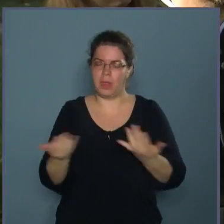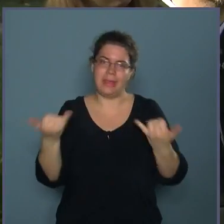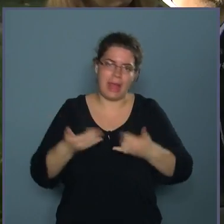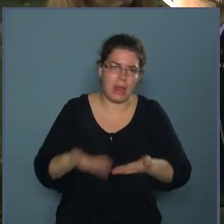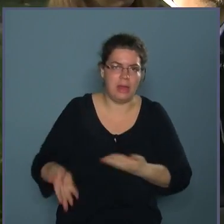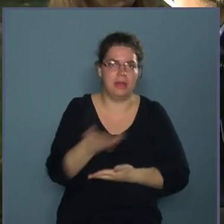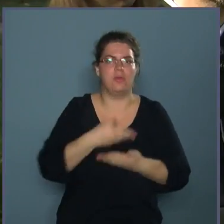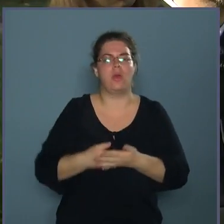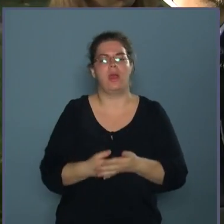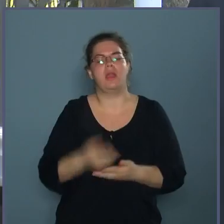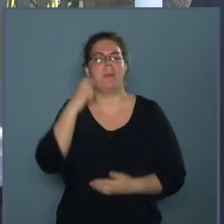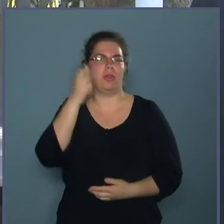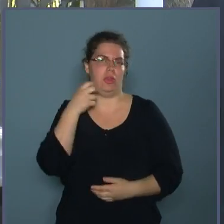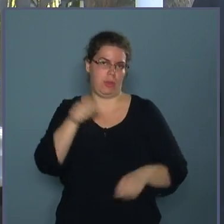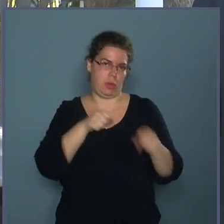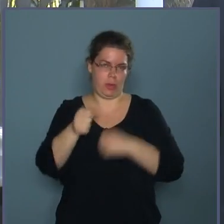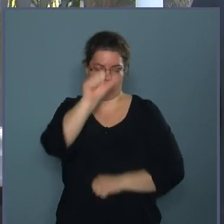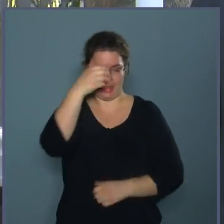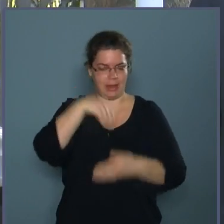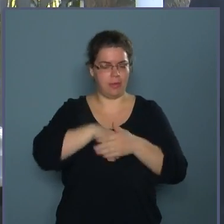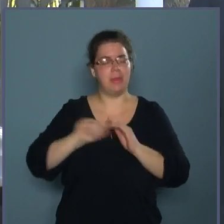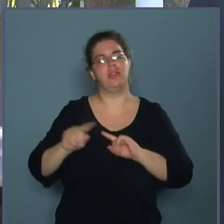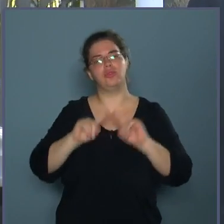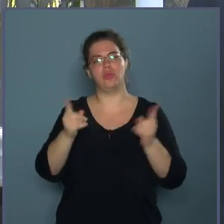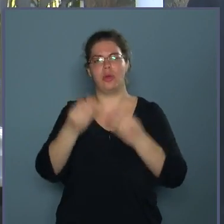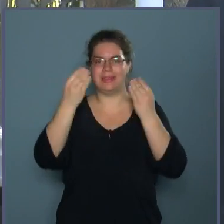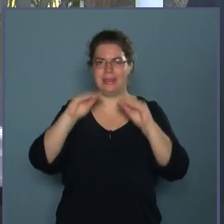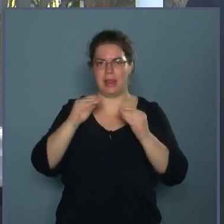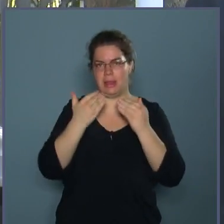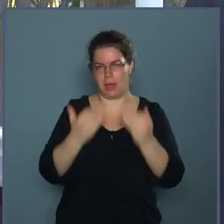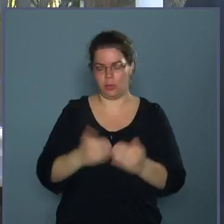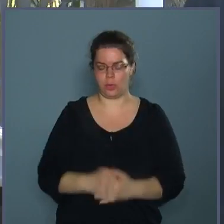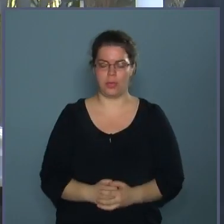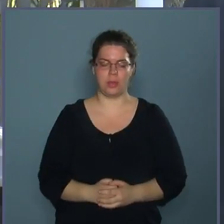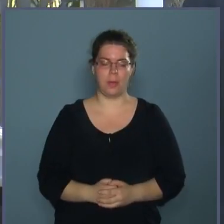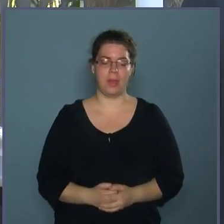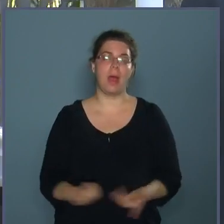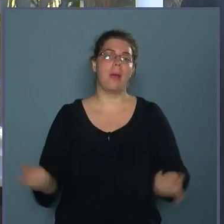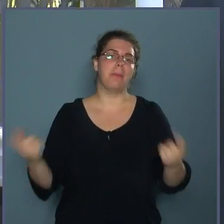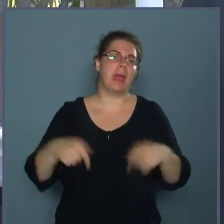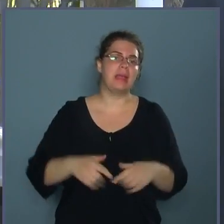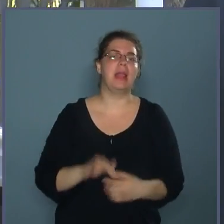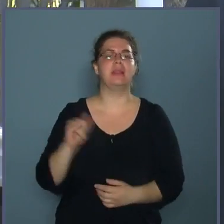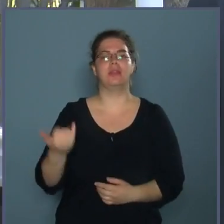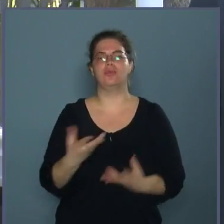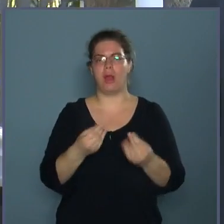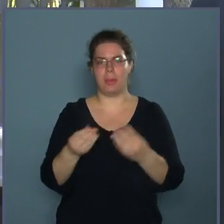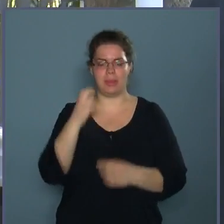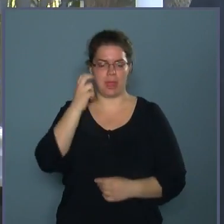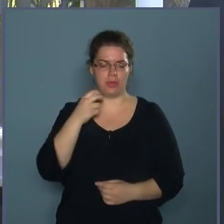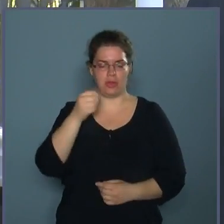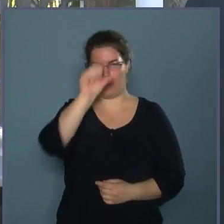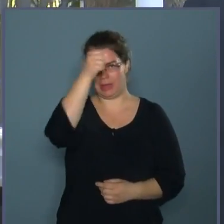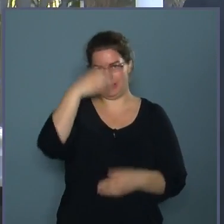Pest Erzsébet önkormányzata nevében, és külön tisztelettel köszöntöm a megjelentek és valamennyi Pest